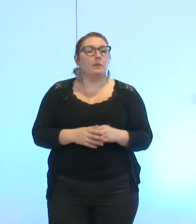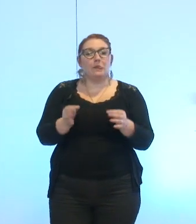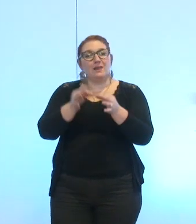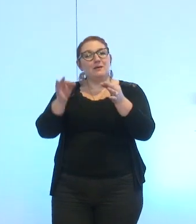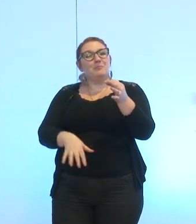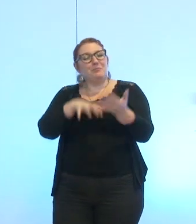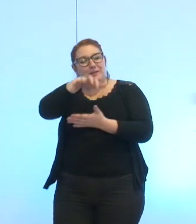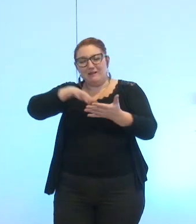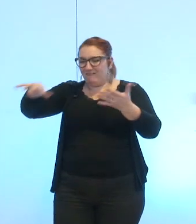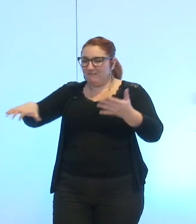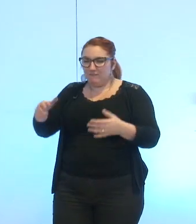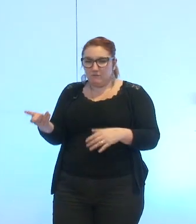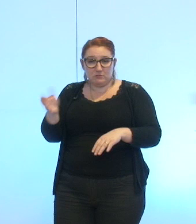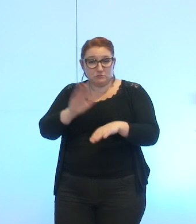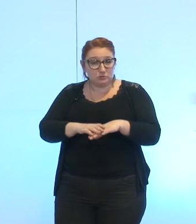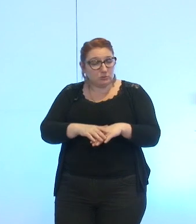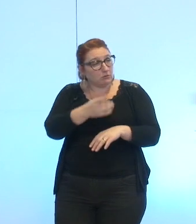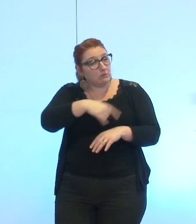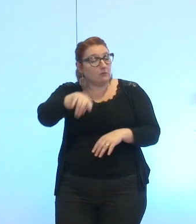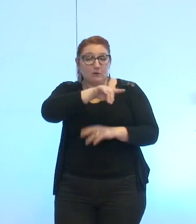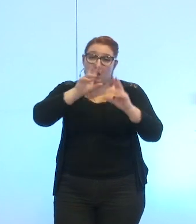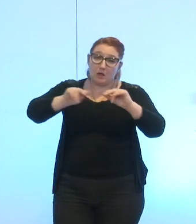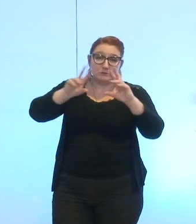exprimer sur vos intentions